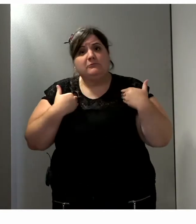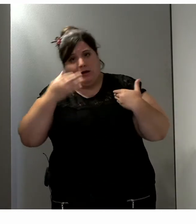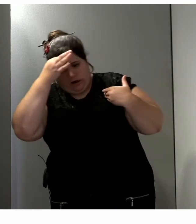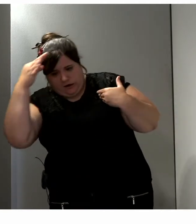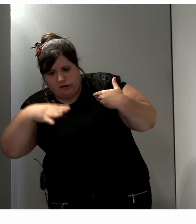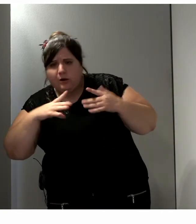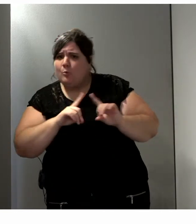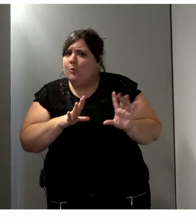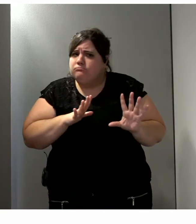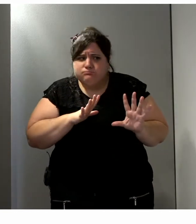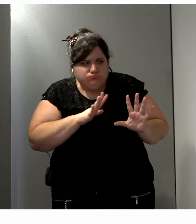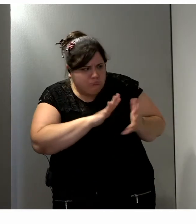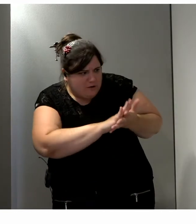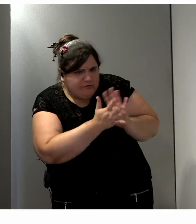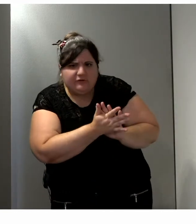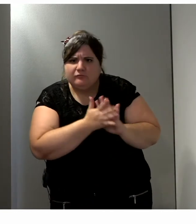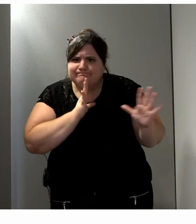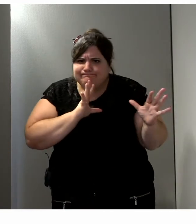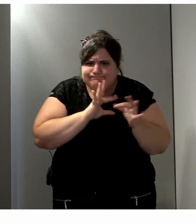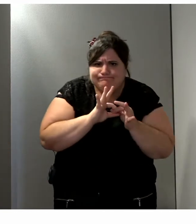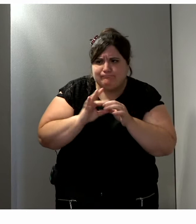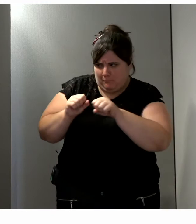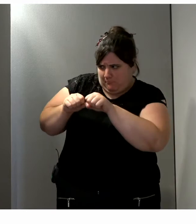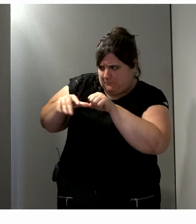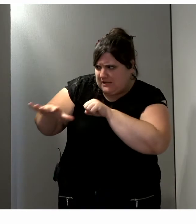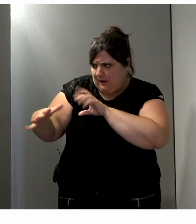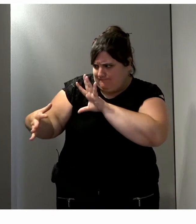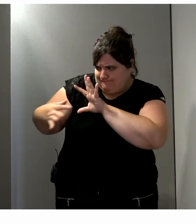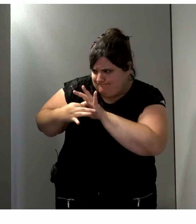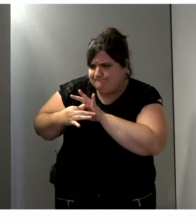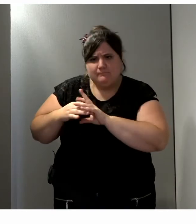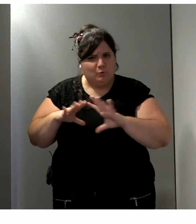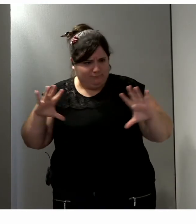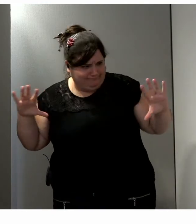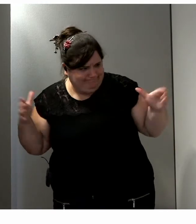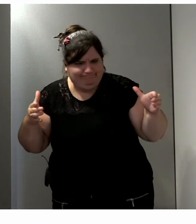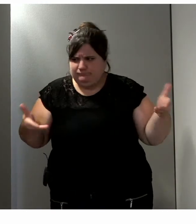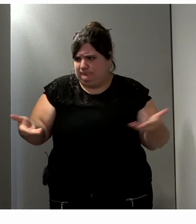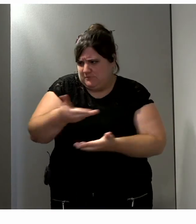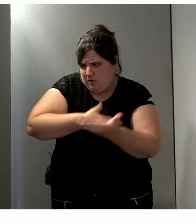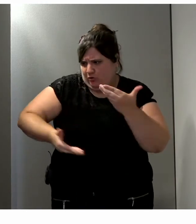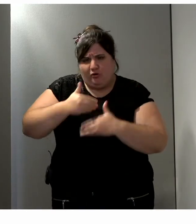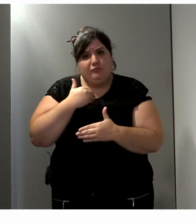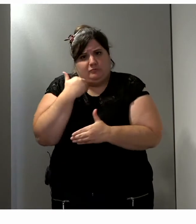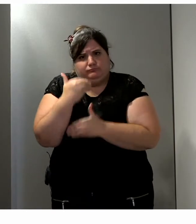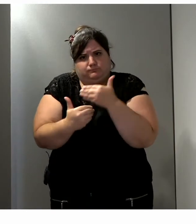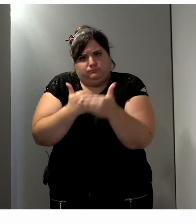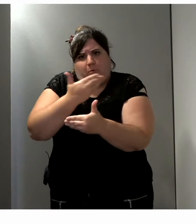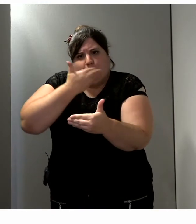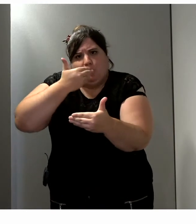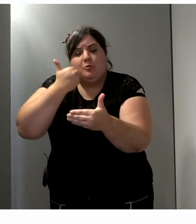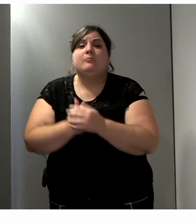de mettre tout le monde autour de la table. Et je crois que c'est aussi comme ça qu'on va progresser. mais il ne faut pas négliger la